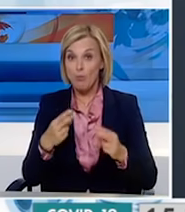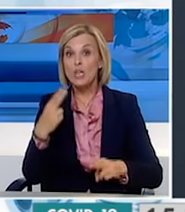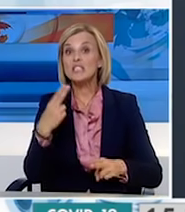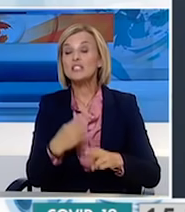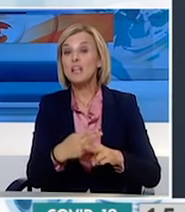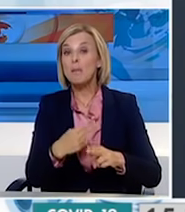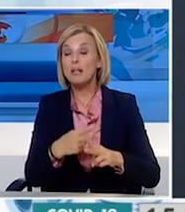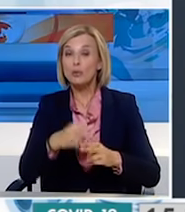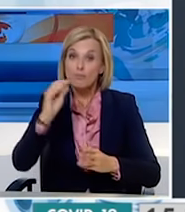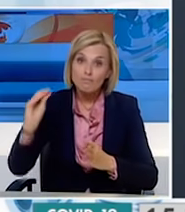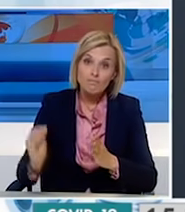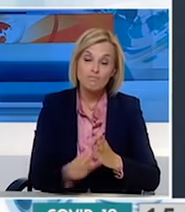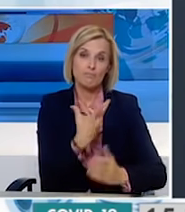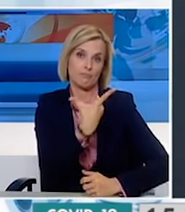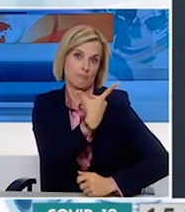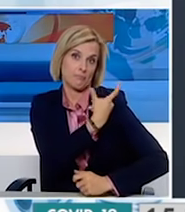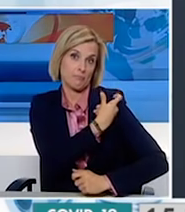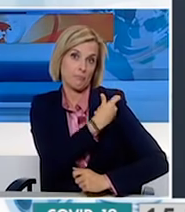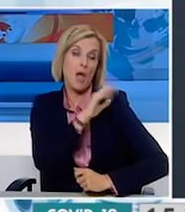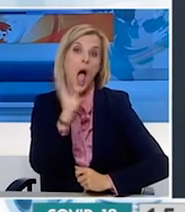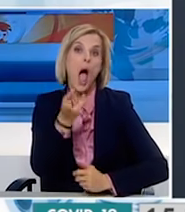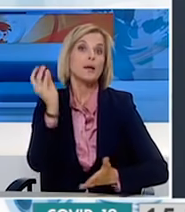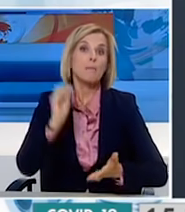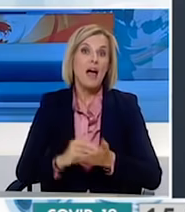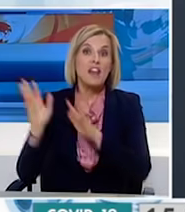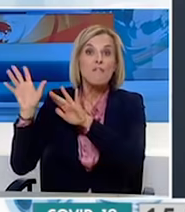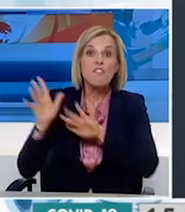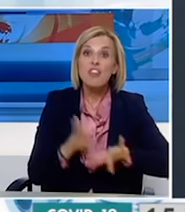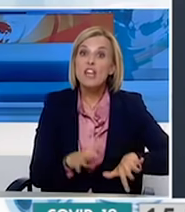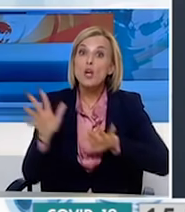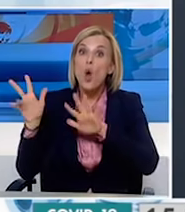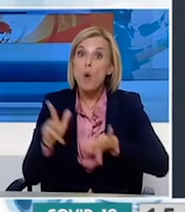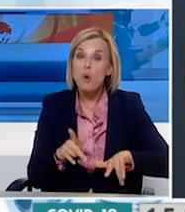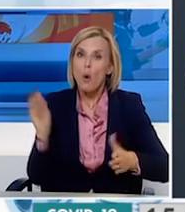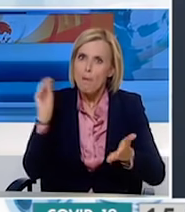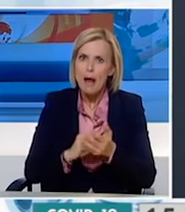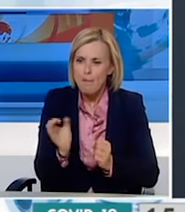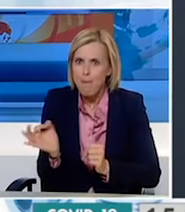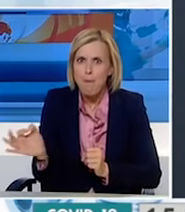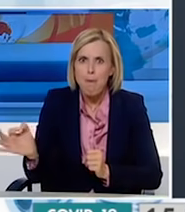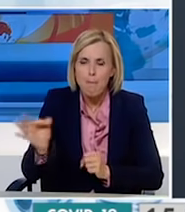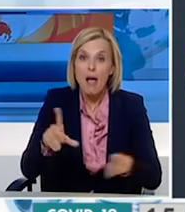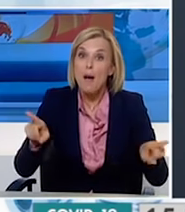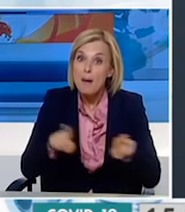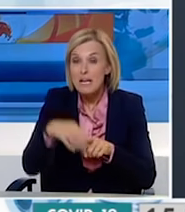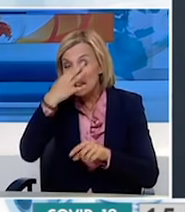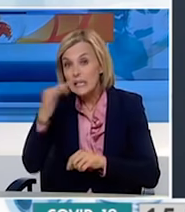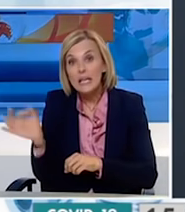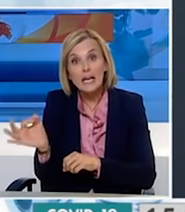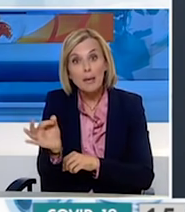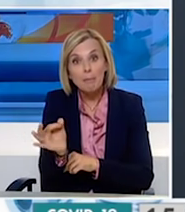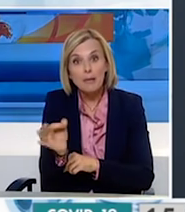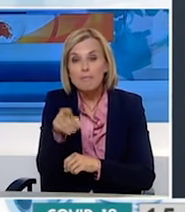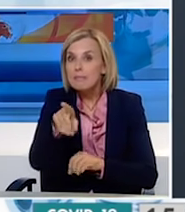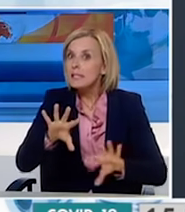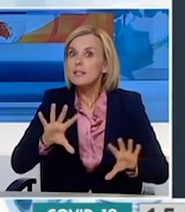εμβολιασμού. Εν όψει ενός πιθανού κύματος κορονοϊού το φθινόπωρο και με δεδομένη την κυκλοφορία των ιών της γρίπης, εξετάζετε να